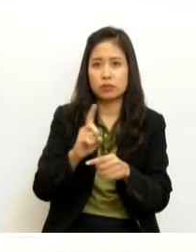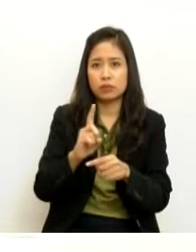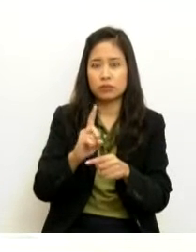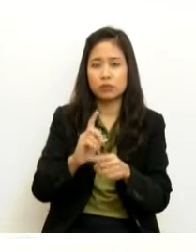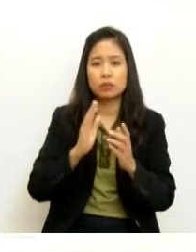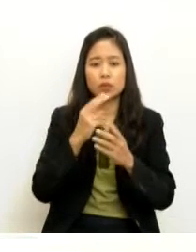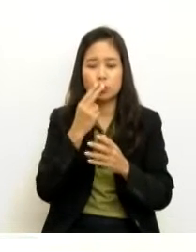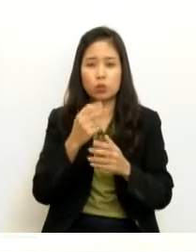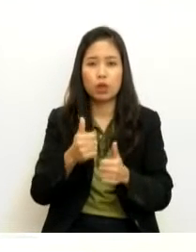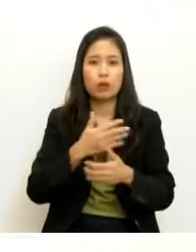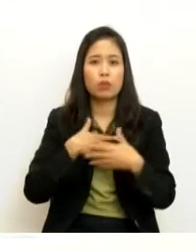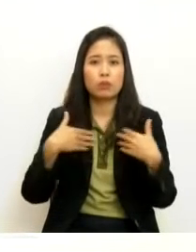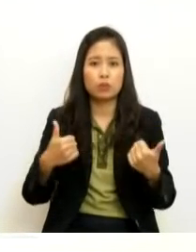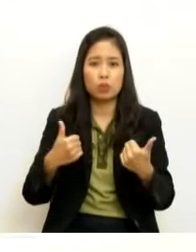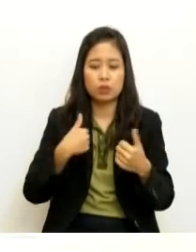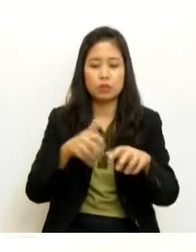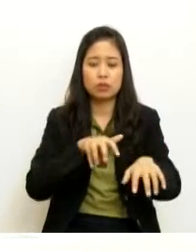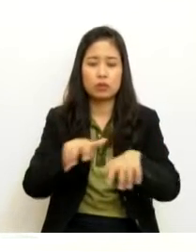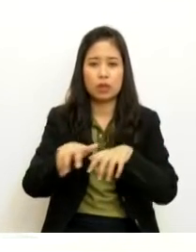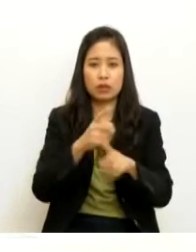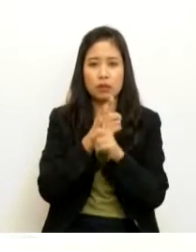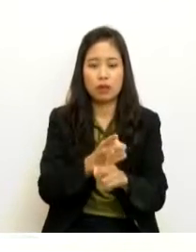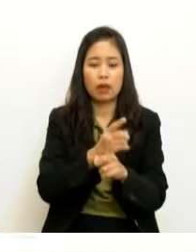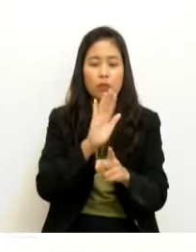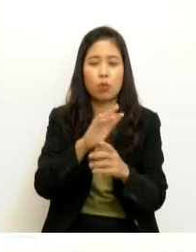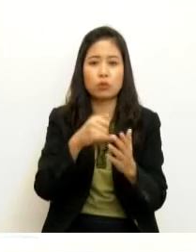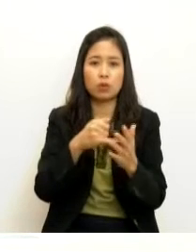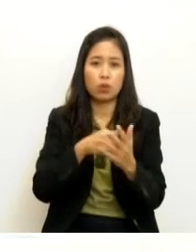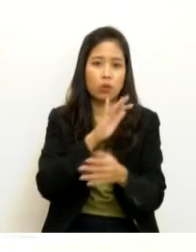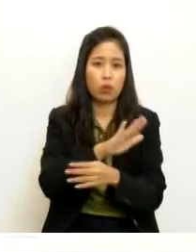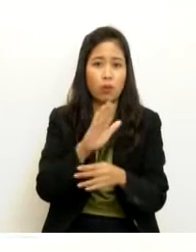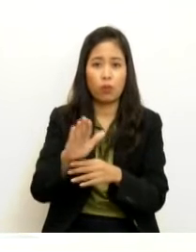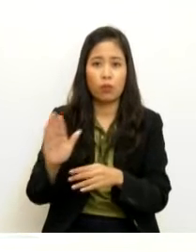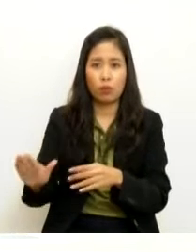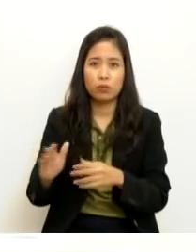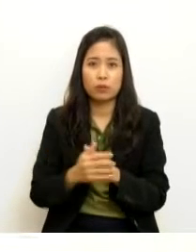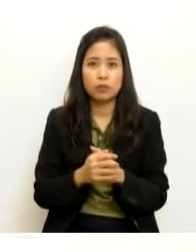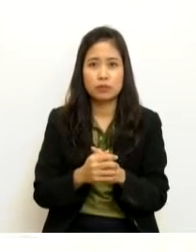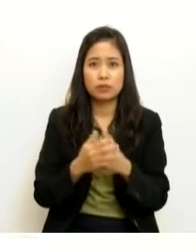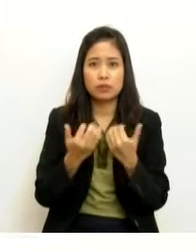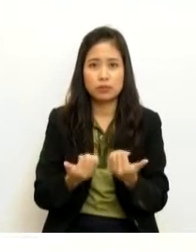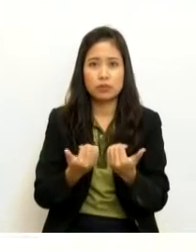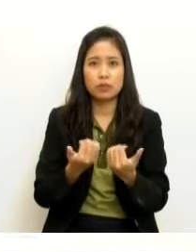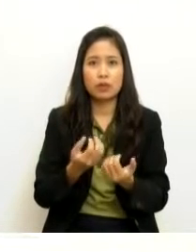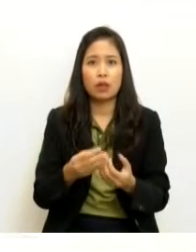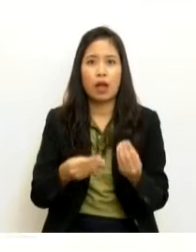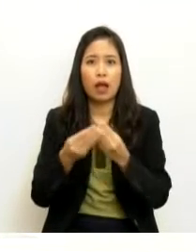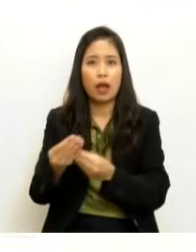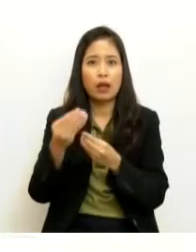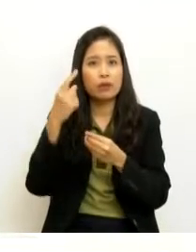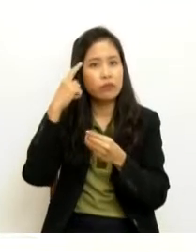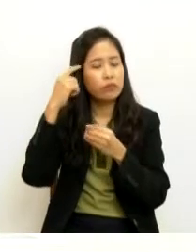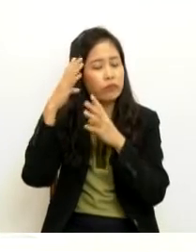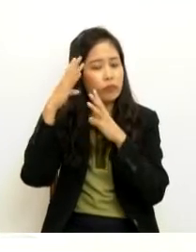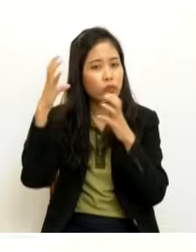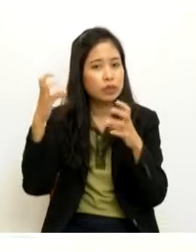ขมันก็จัดไปตามบริบทรูปแบบของแต่ละพื้นที่อันนี้เป็นต้นอันนี้ผมจึงขออนุญาตขายความคิดและฝากไปยังท่าน